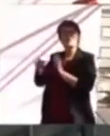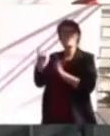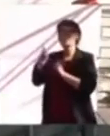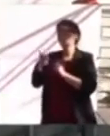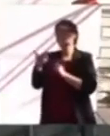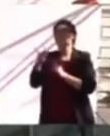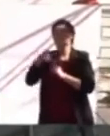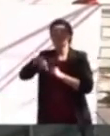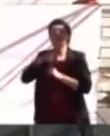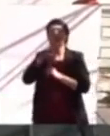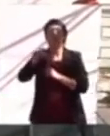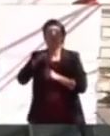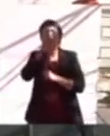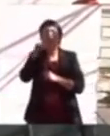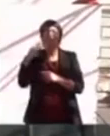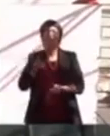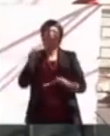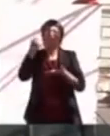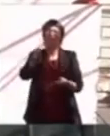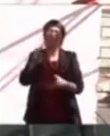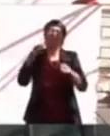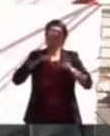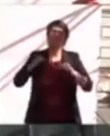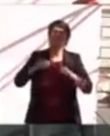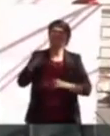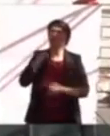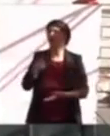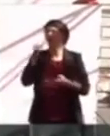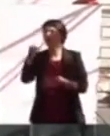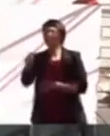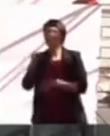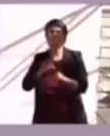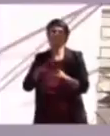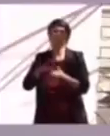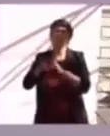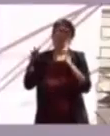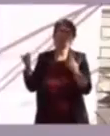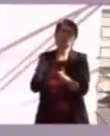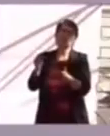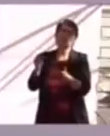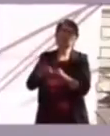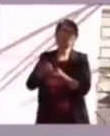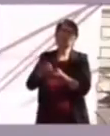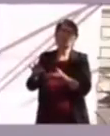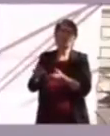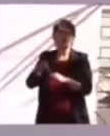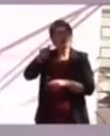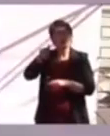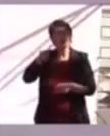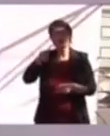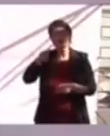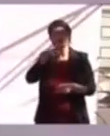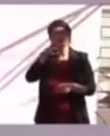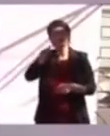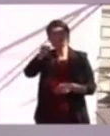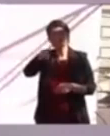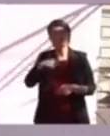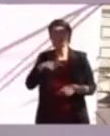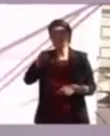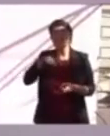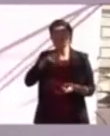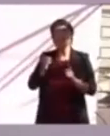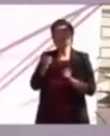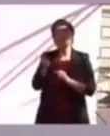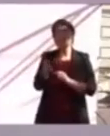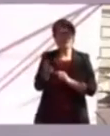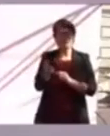che c'è bisogno di investire nella scuola anzi noi stiamo dicendo che anche per fare la politica industriale di questo paese c'è bisogno di